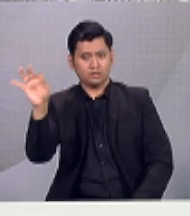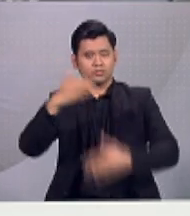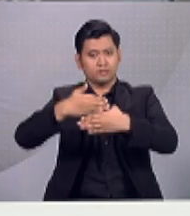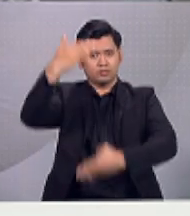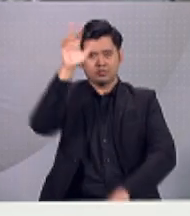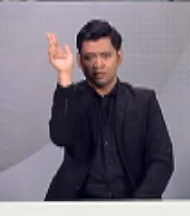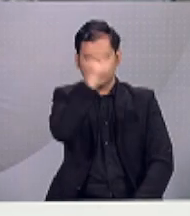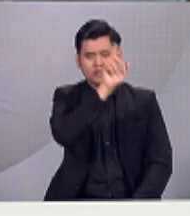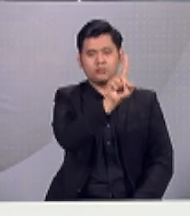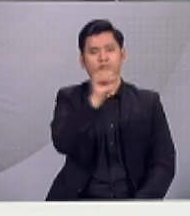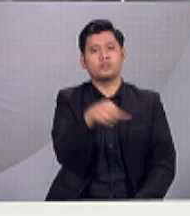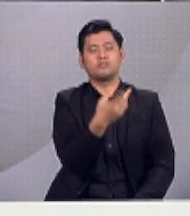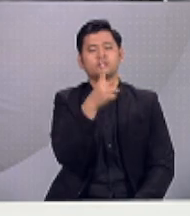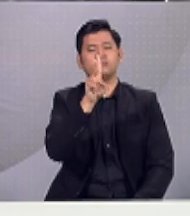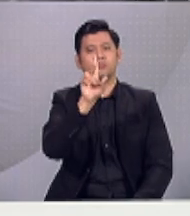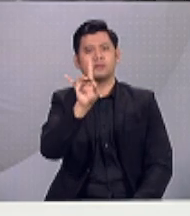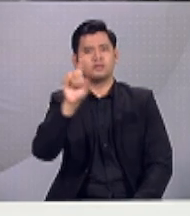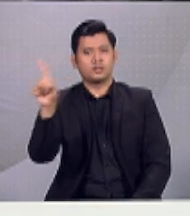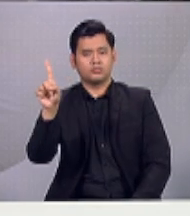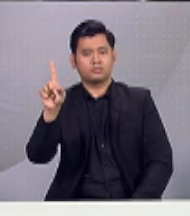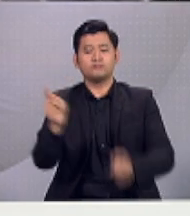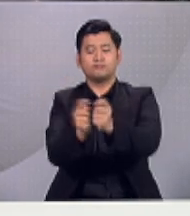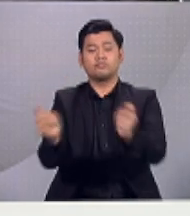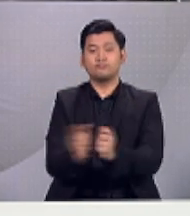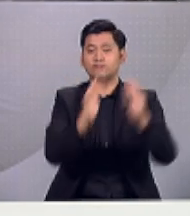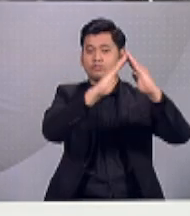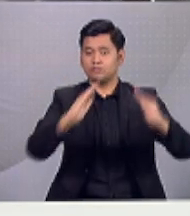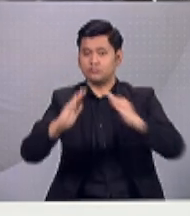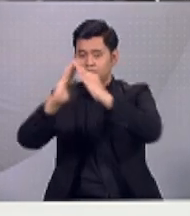1,581 kawasan perumahan termasuk PPR,